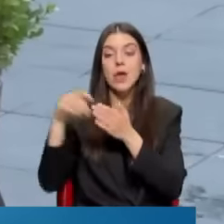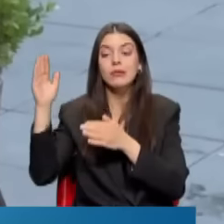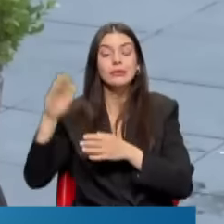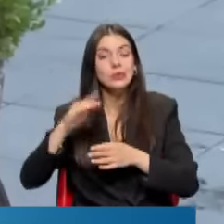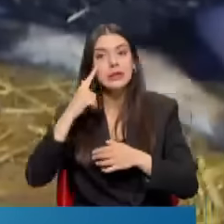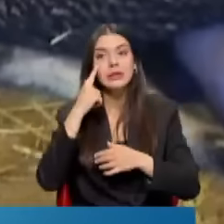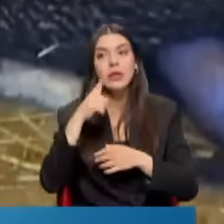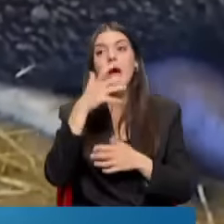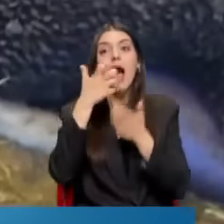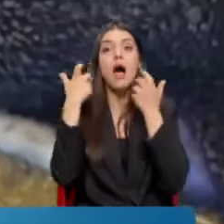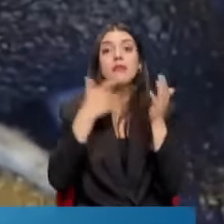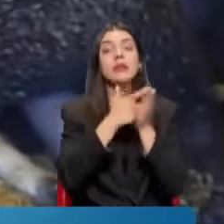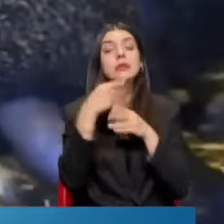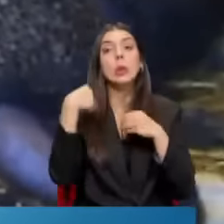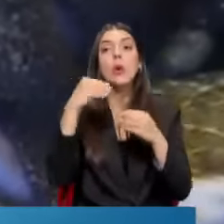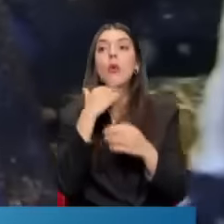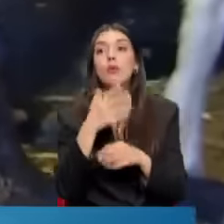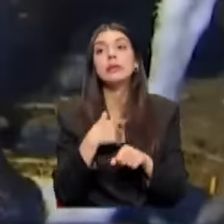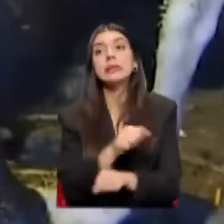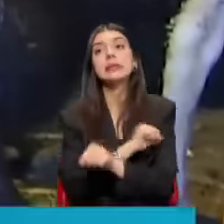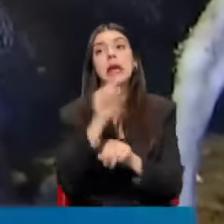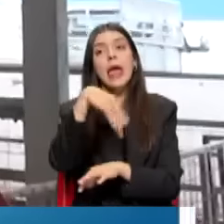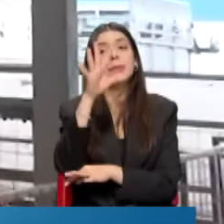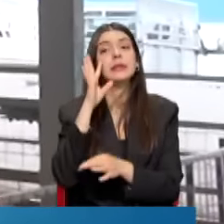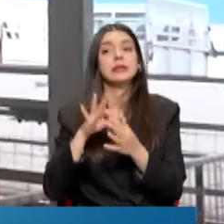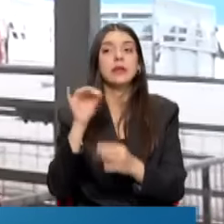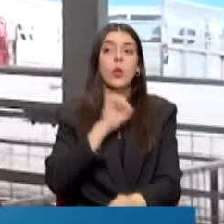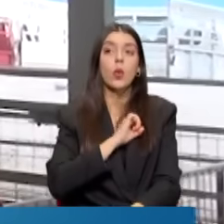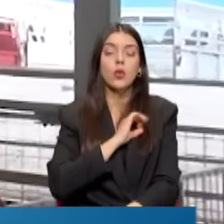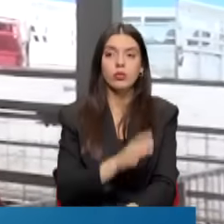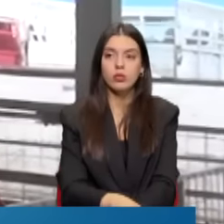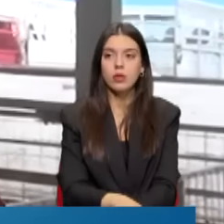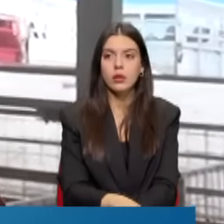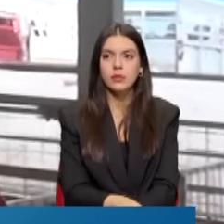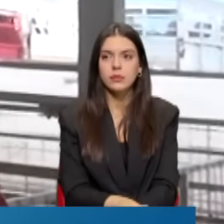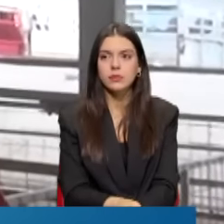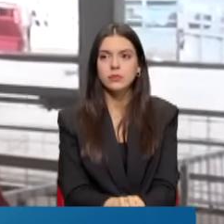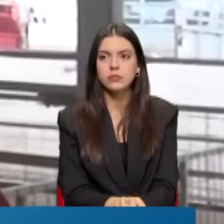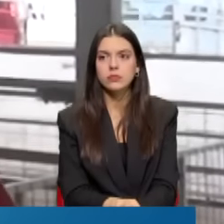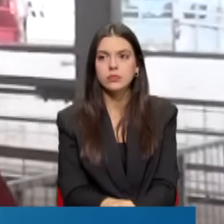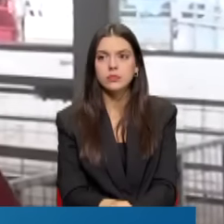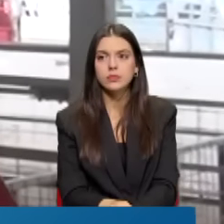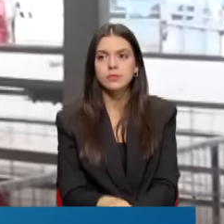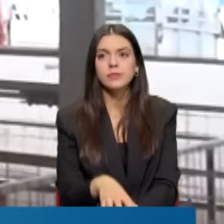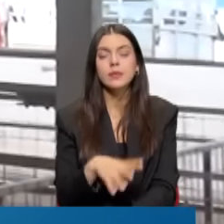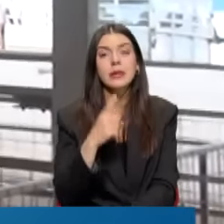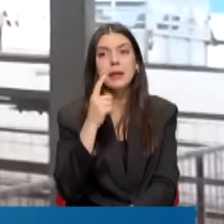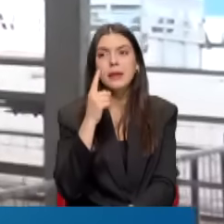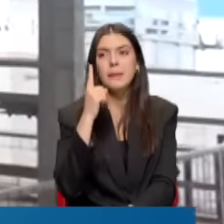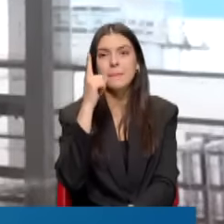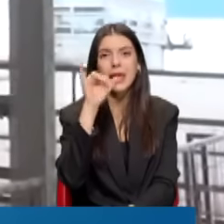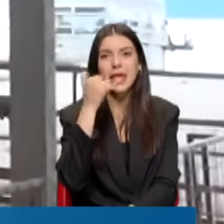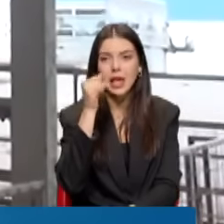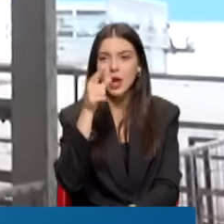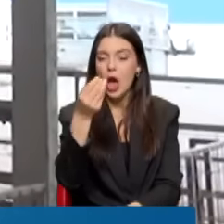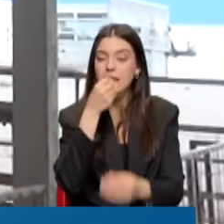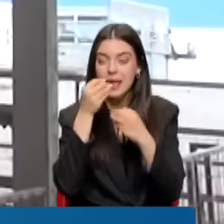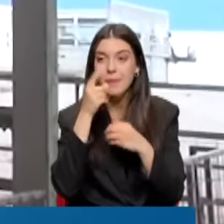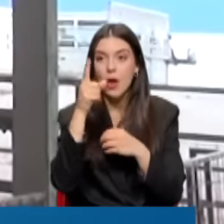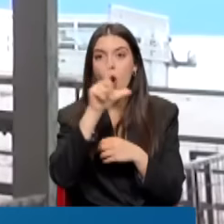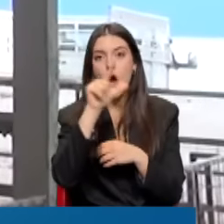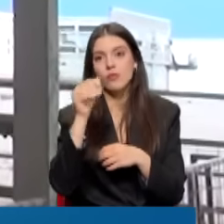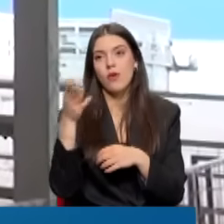hayvanlarını satamamak zarar etmekten korkuyorlar Biz bir yıl boy çekiyoruz B demiyoruz kilo Haray 10 liraya aldık abi Şu